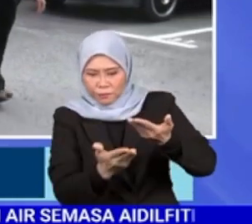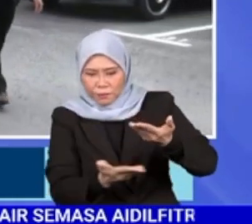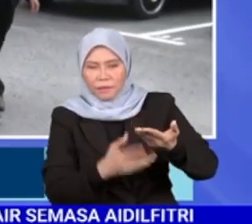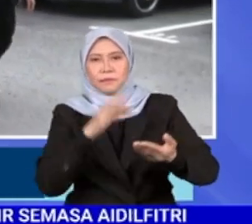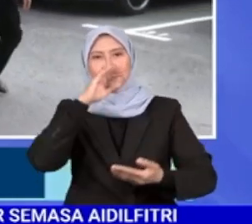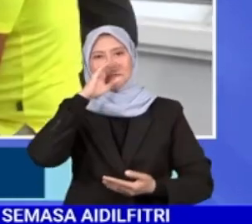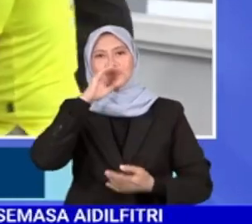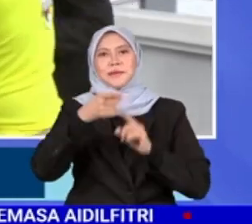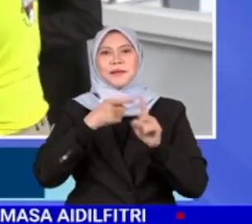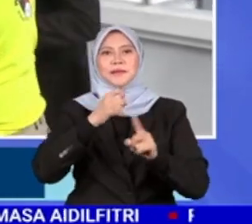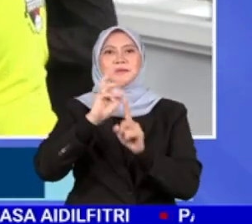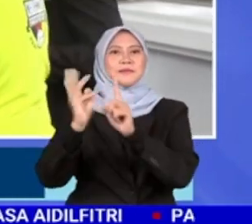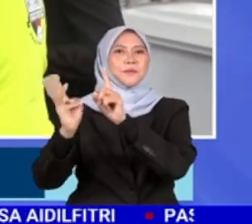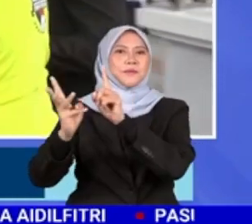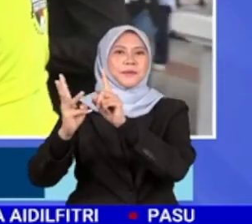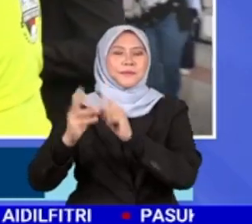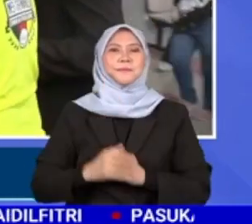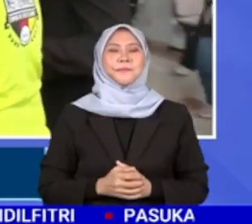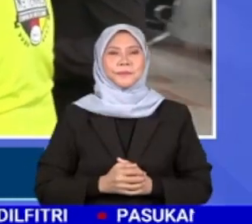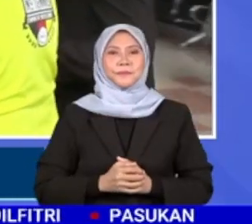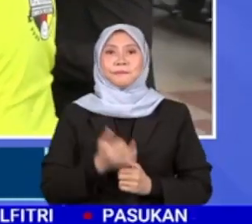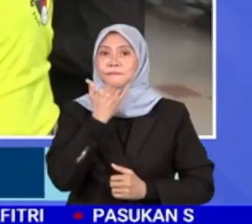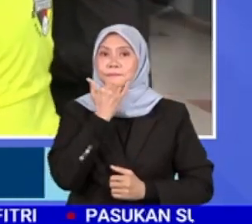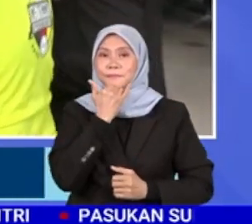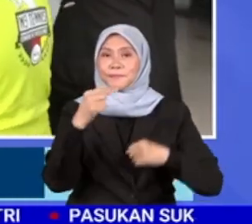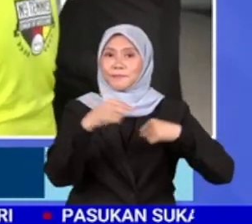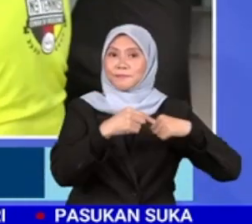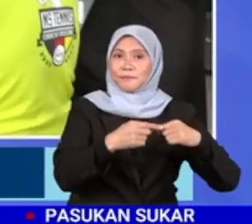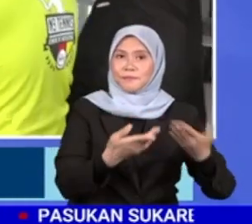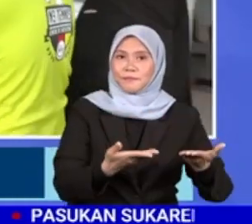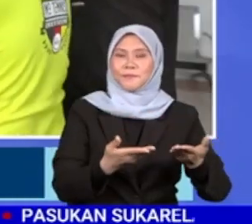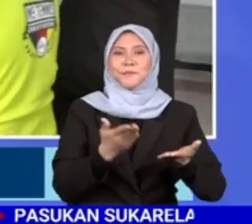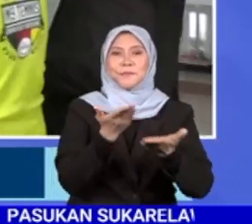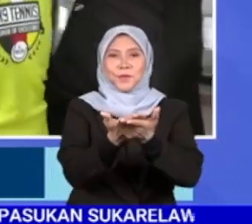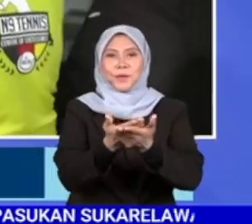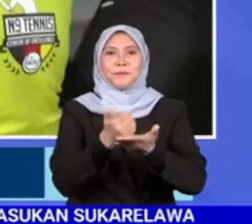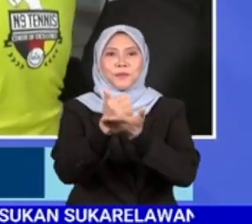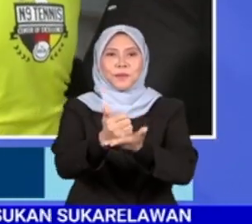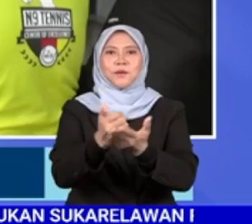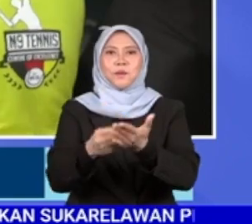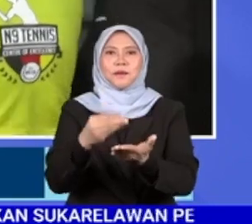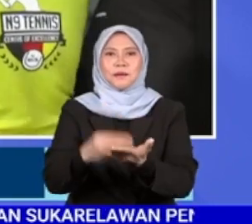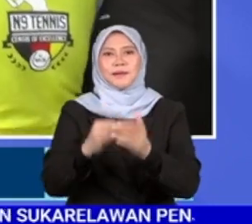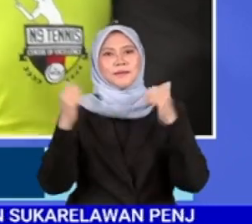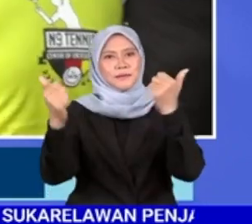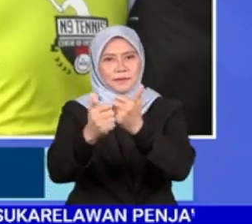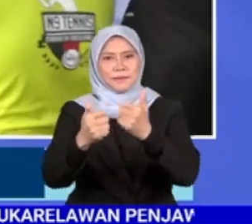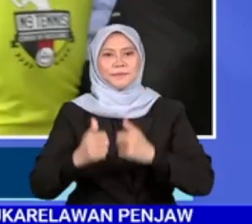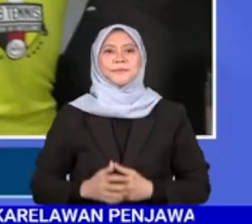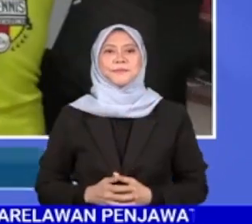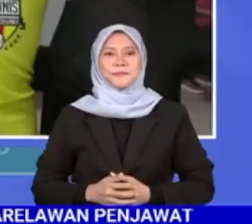kepada Jabatan Kebajikan Masyarakat. Kesalahan didakwa dilakukan bagi permohonan bantuan kewangan agensi itu.